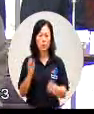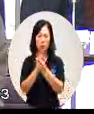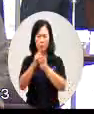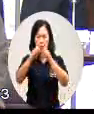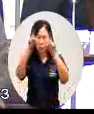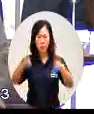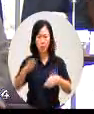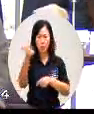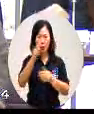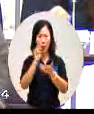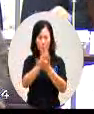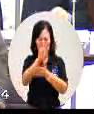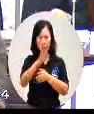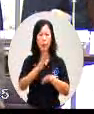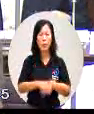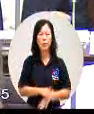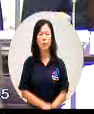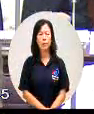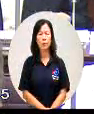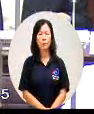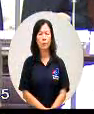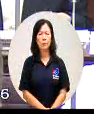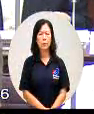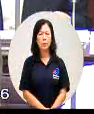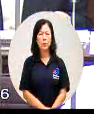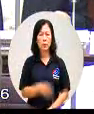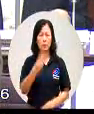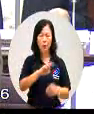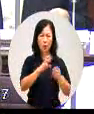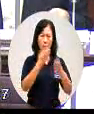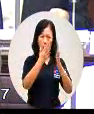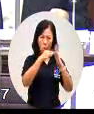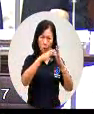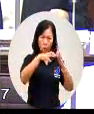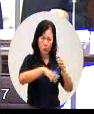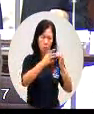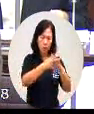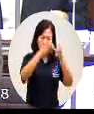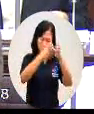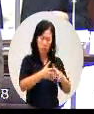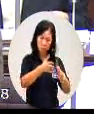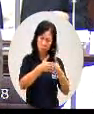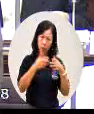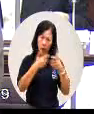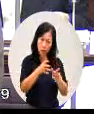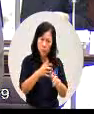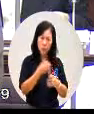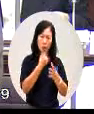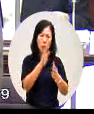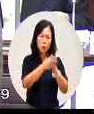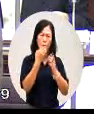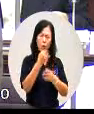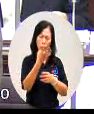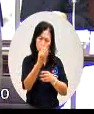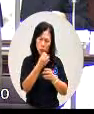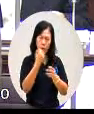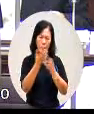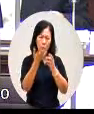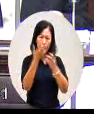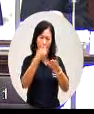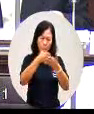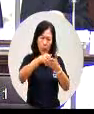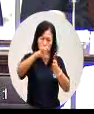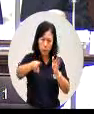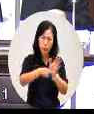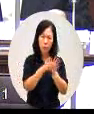个报告。啊，文府国中哦，要不要新建？那有若干在美术馆周